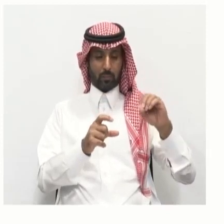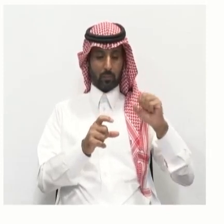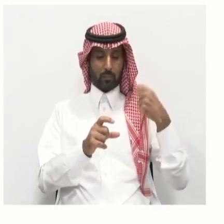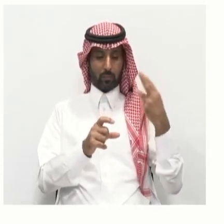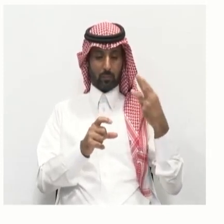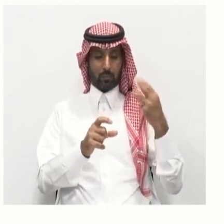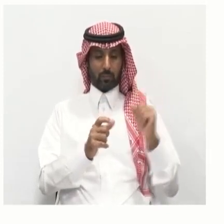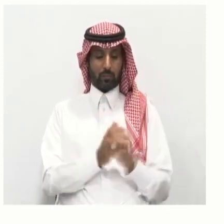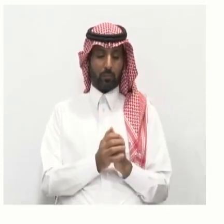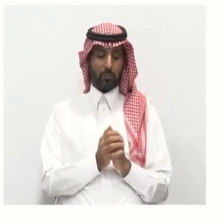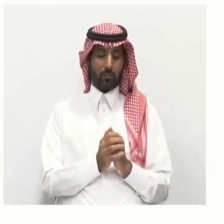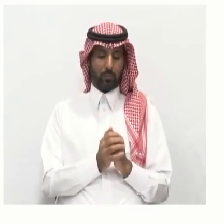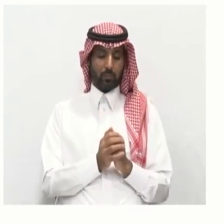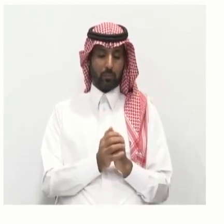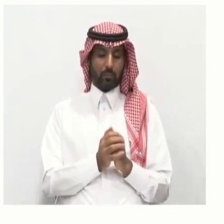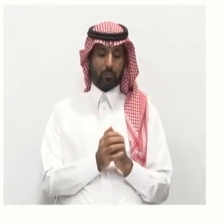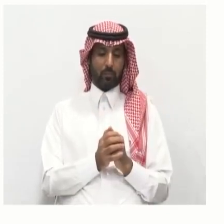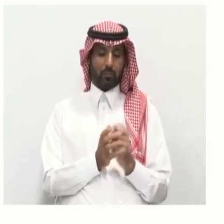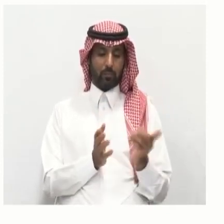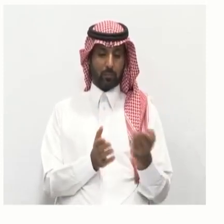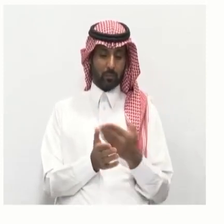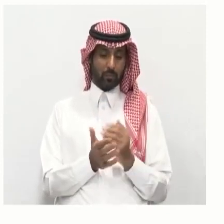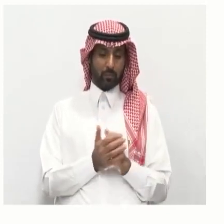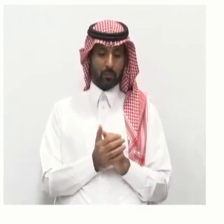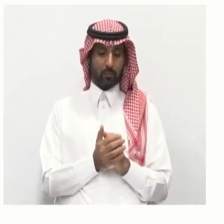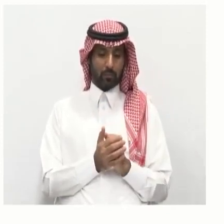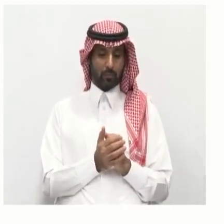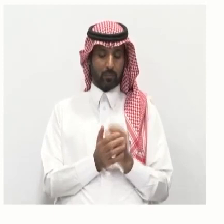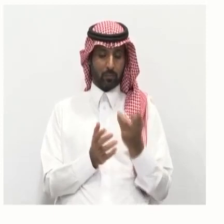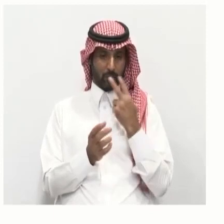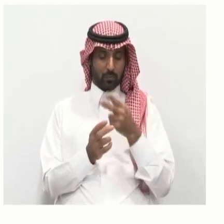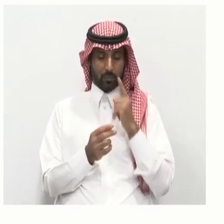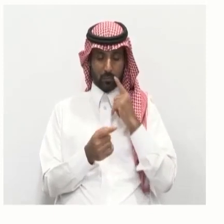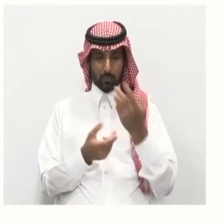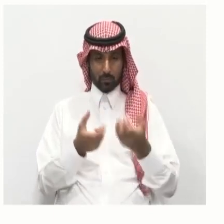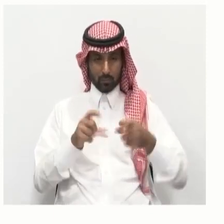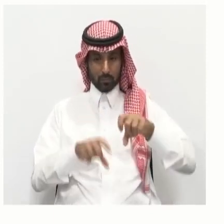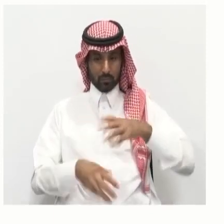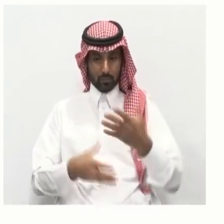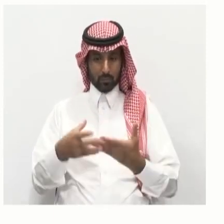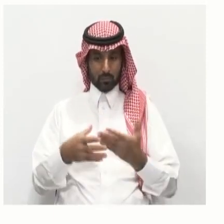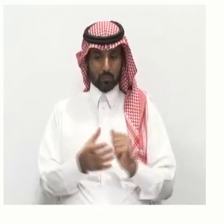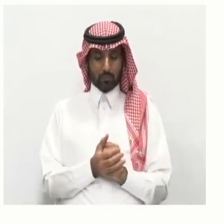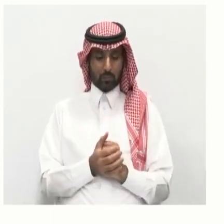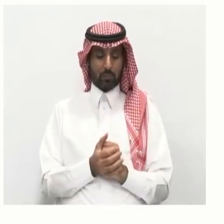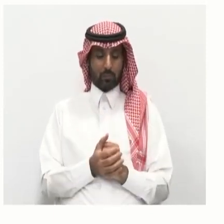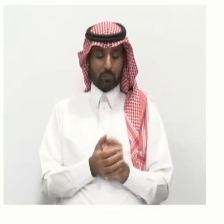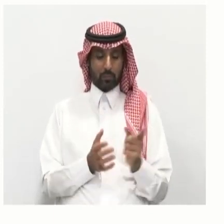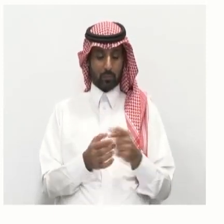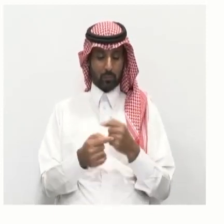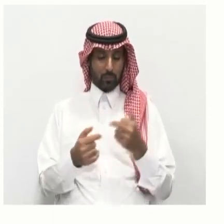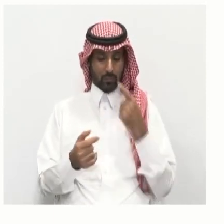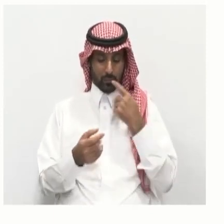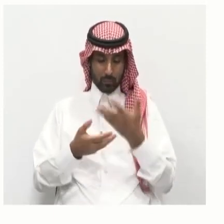3 س 3 اذا كربونات الامونيوم لاحظ انه التفاعل عندي تفاعل ايش بيكون تفاعل